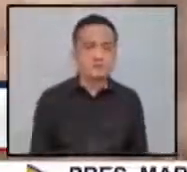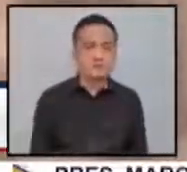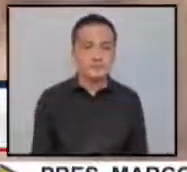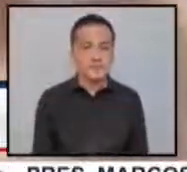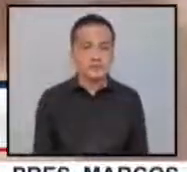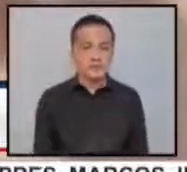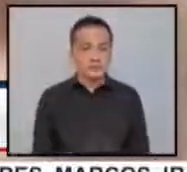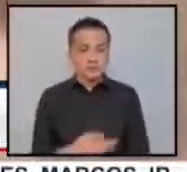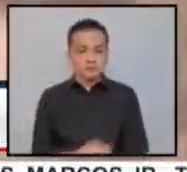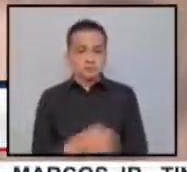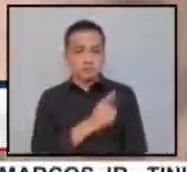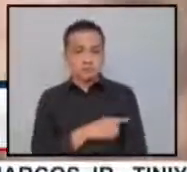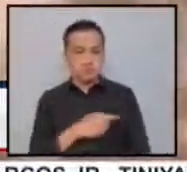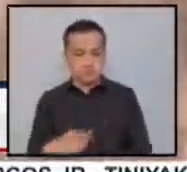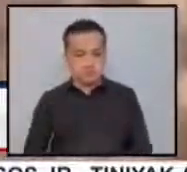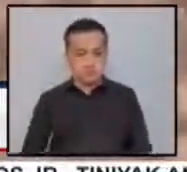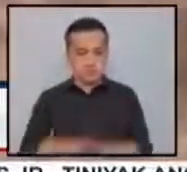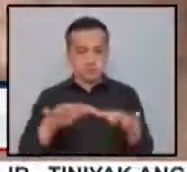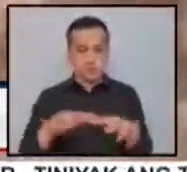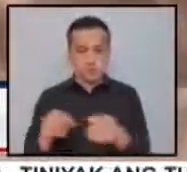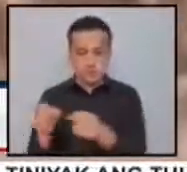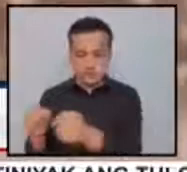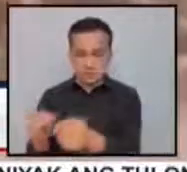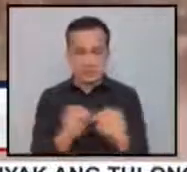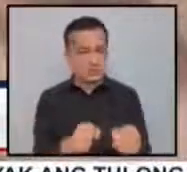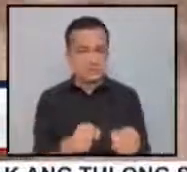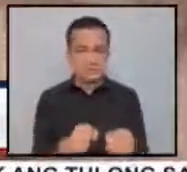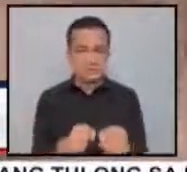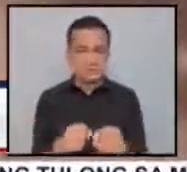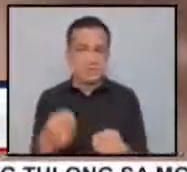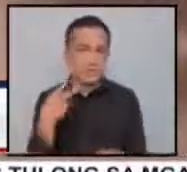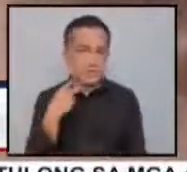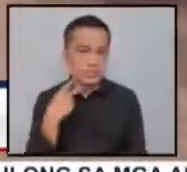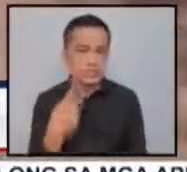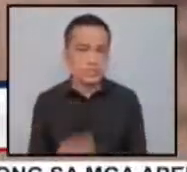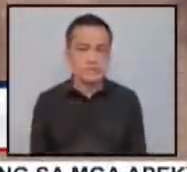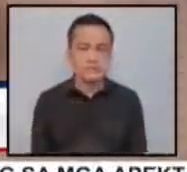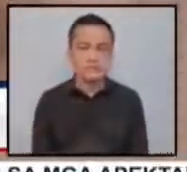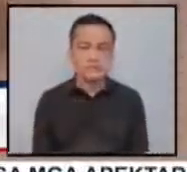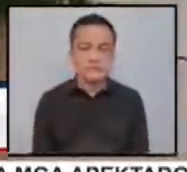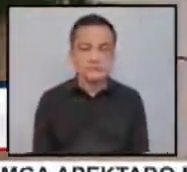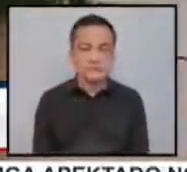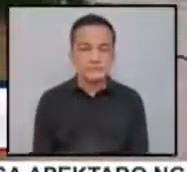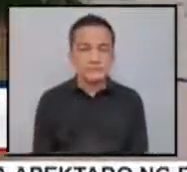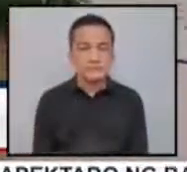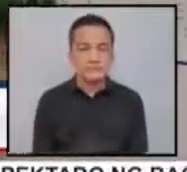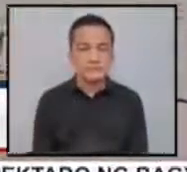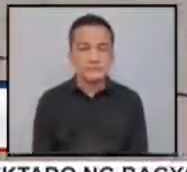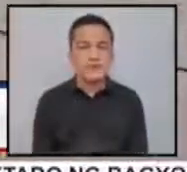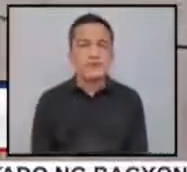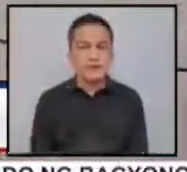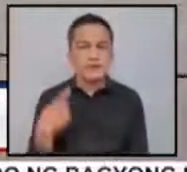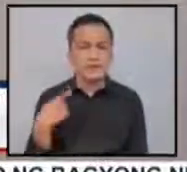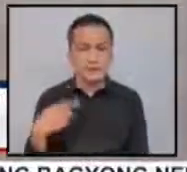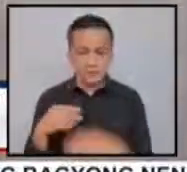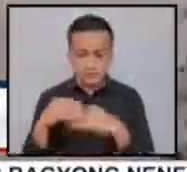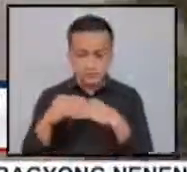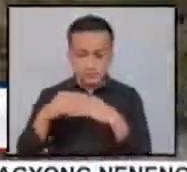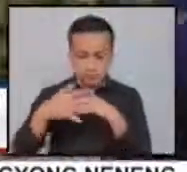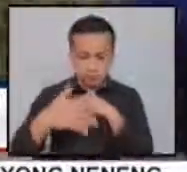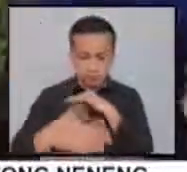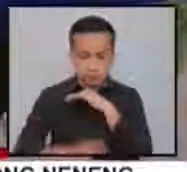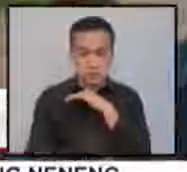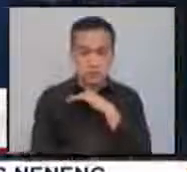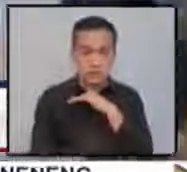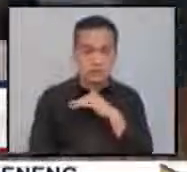pagbaha, ilang kalsada sa probinsya ang hindi madaanan. Naranasan din ng landslide sa ilang lugar. Nagtulong-tulong naman ang